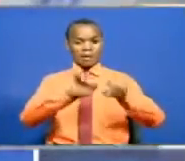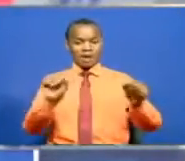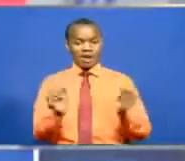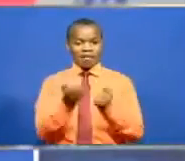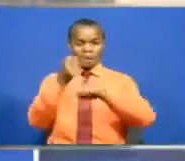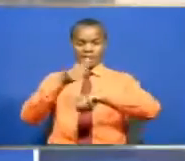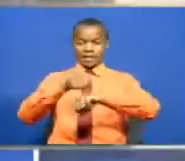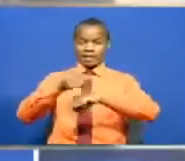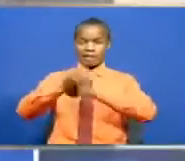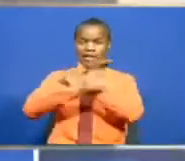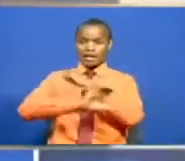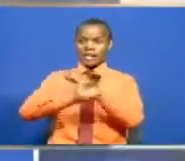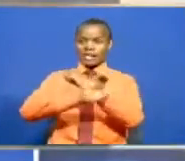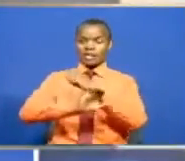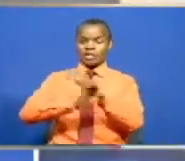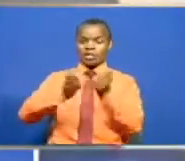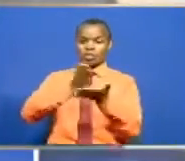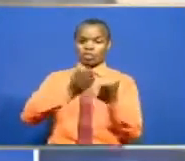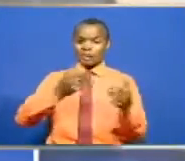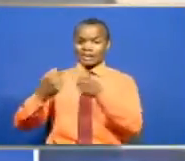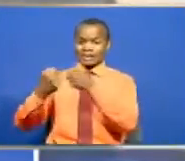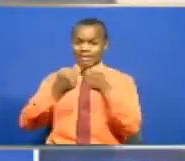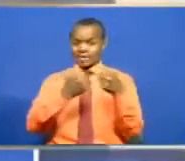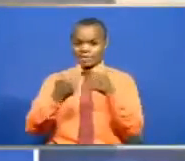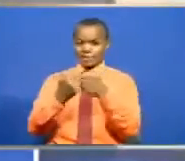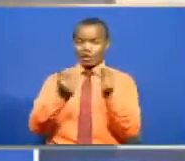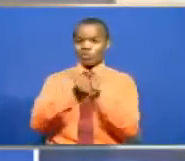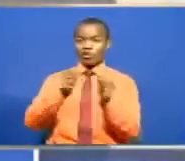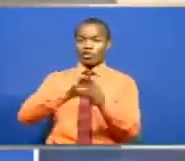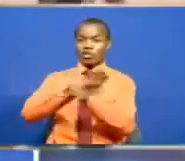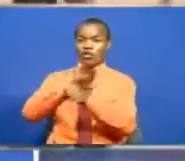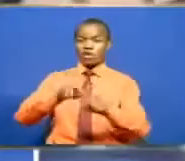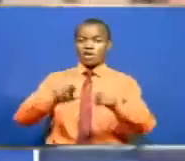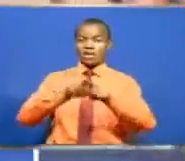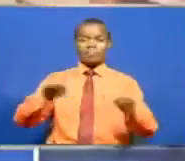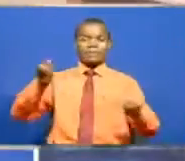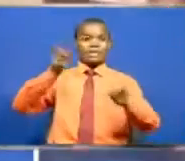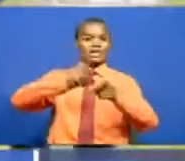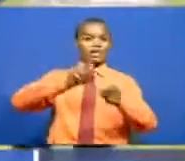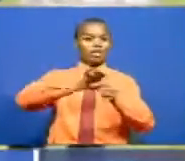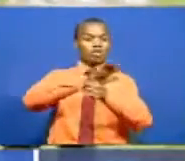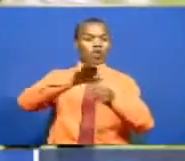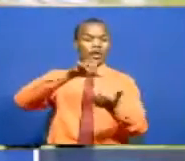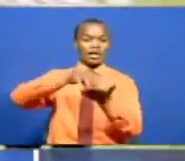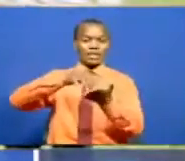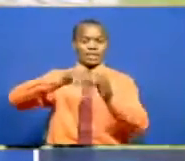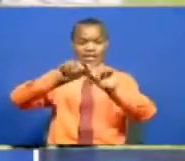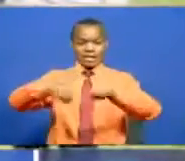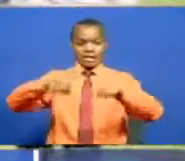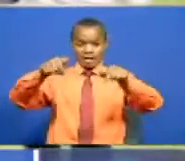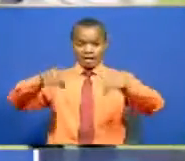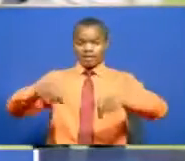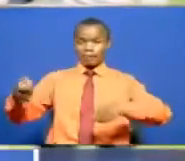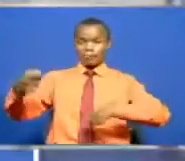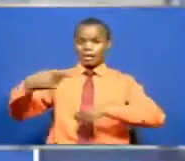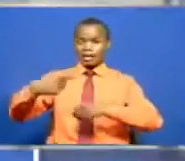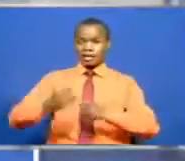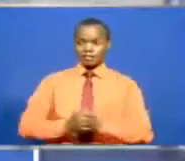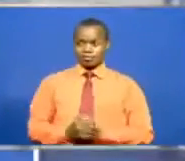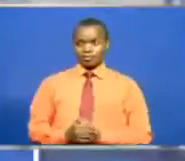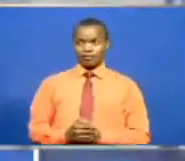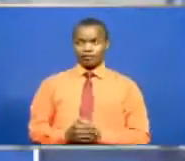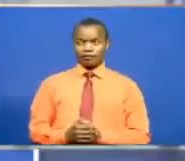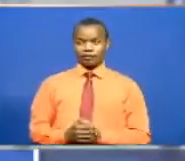hii inakabiliana na janga la corona na uwezekano wa kuongezeka visa vya maambukizi msimu huu wa sherehe za sikukuu. This